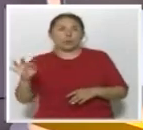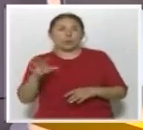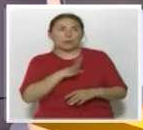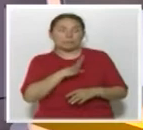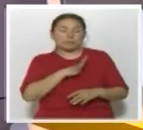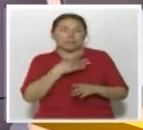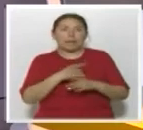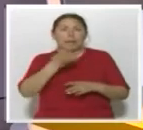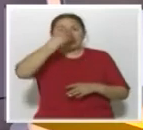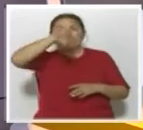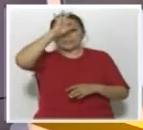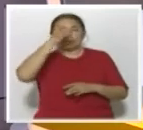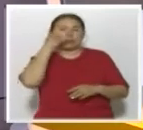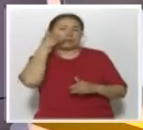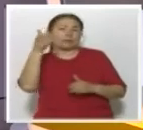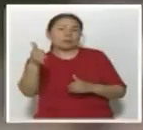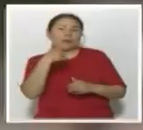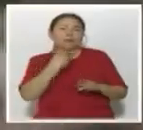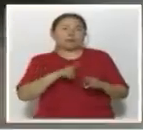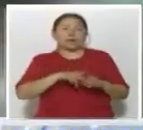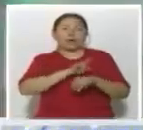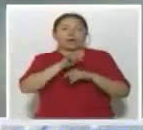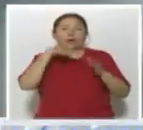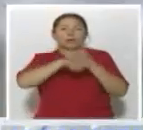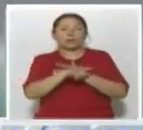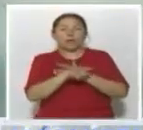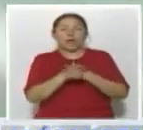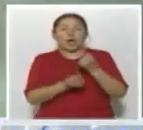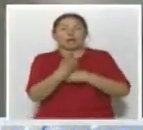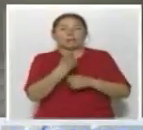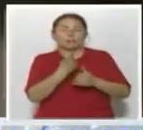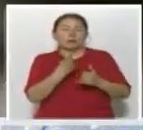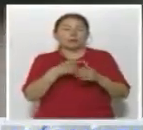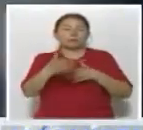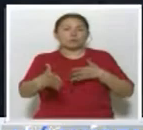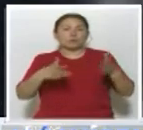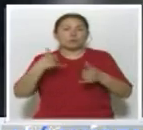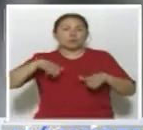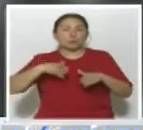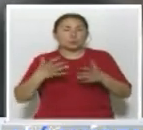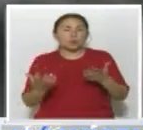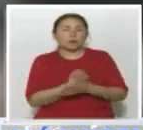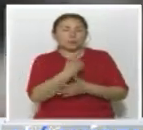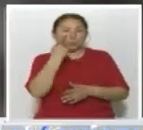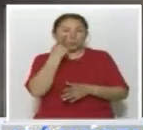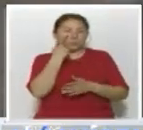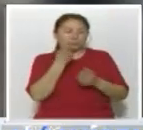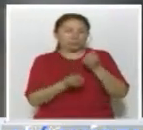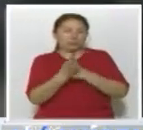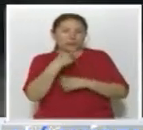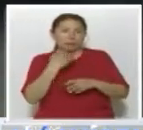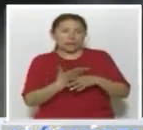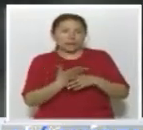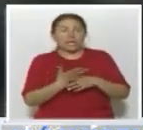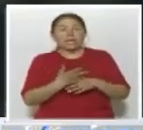болды. Полиция берген мәліметке сүйенсек, әуежай аумағындағы қоқыс контейнерінің жанында қол сөмкесі көзге түскен. Жедел әрекет